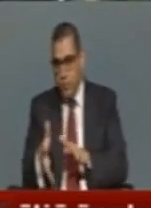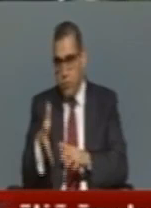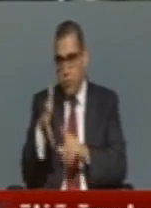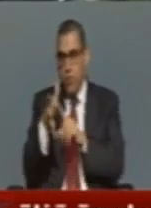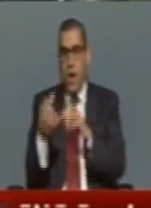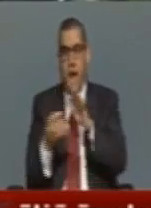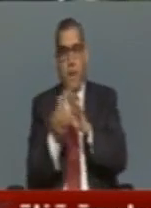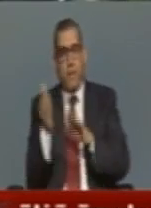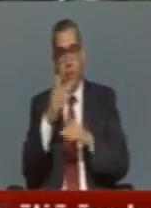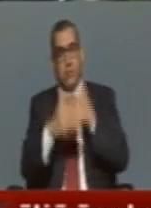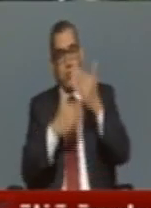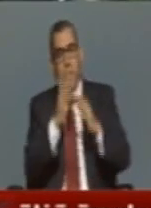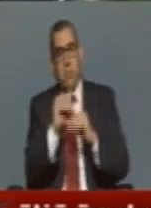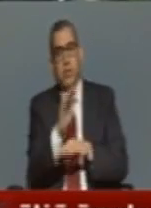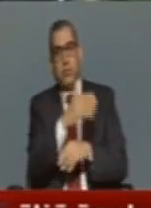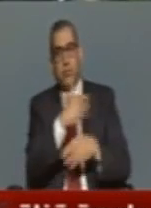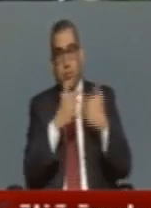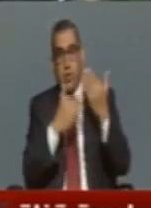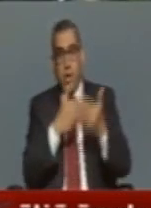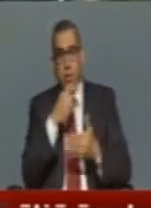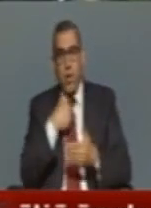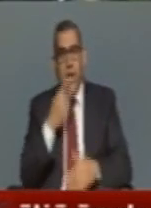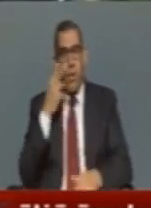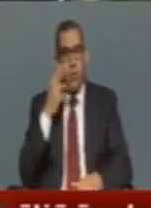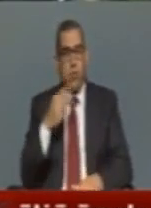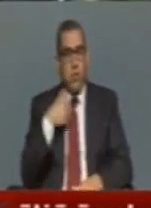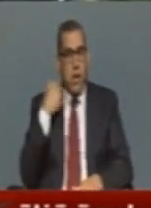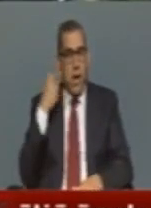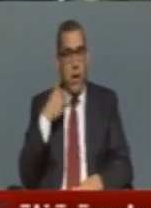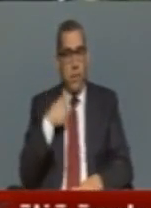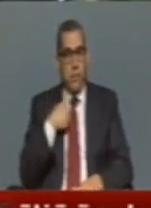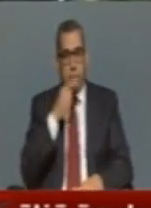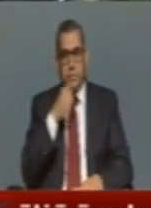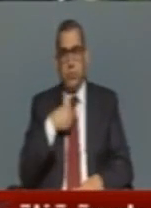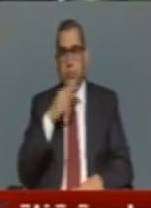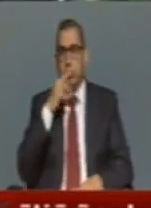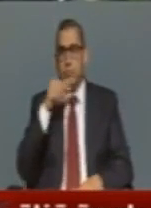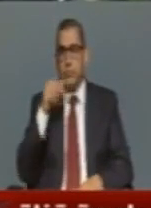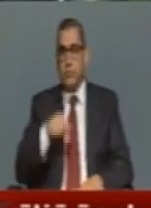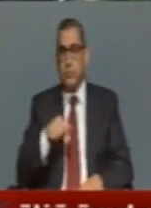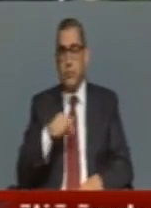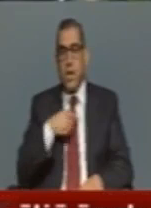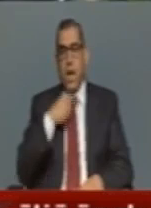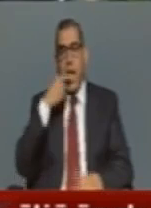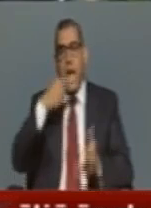بنتكلم في ده، أو إحنا مش عايزين وإحنا بنتكلم نقول كلام